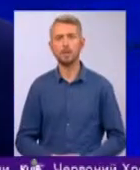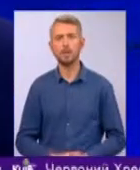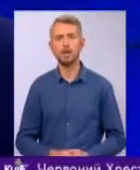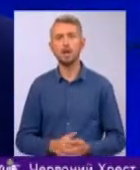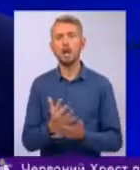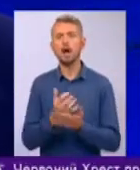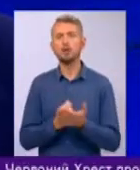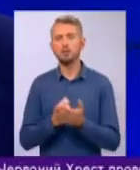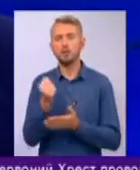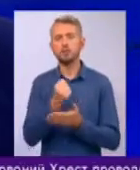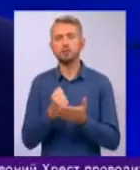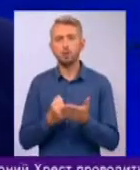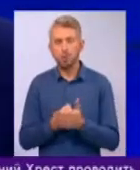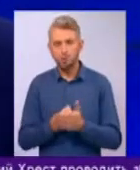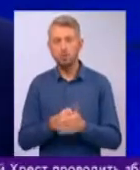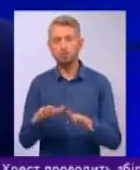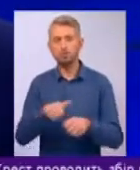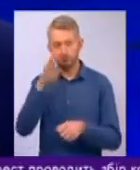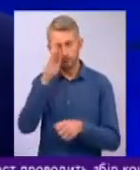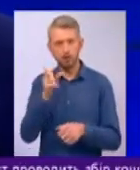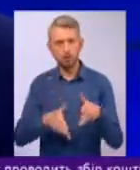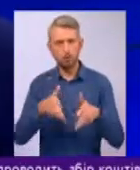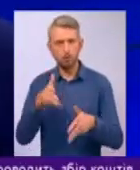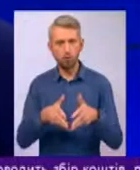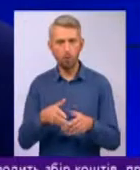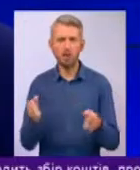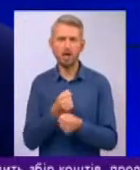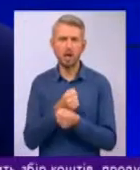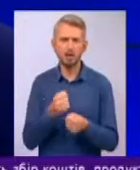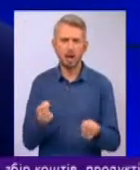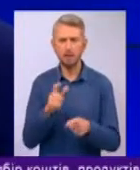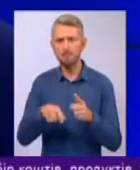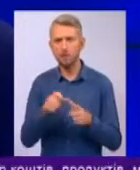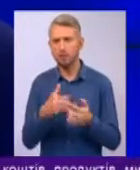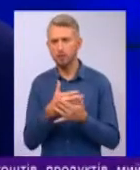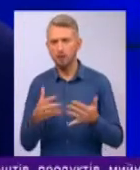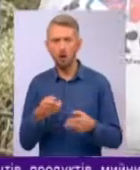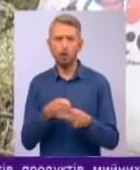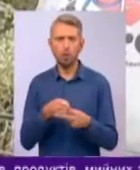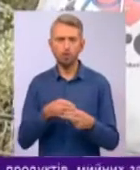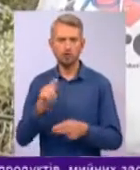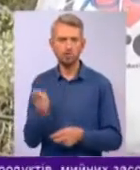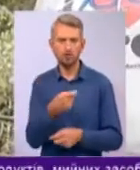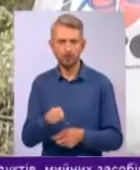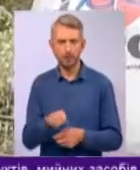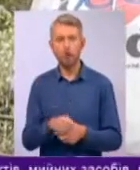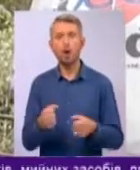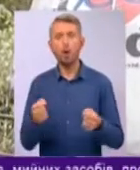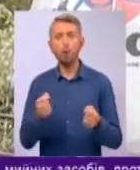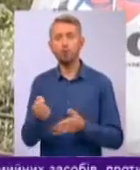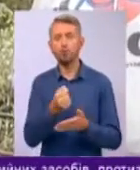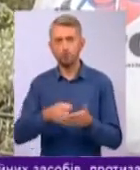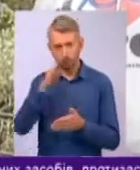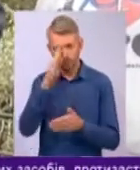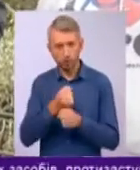Арсенал зброї правоохоронці вилучили у чоловіка на оболоні. Гранати, патрони різного калібру, ножі та мечі. Холодну зброю чоловік